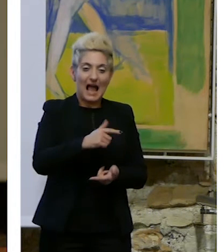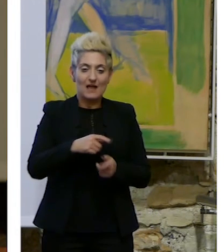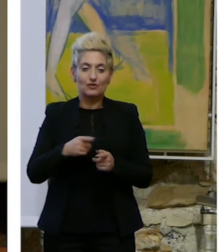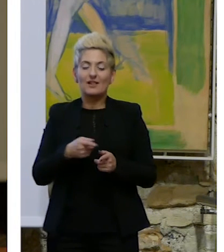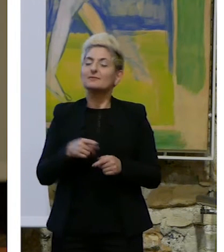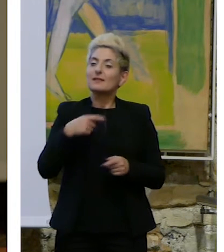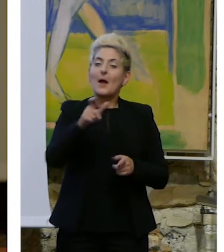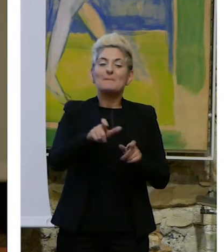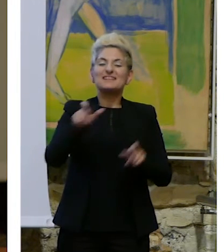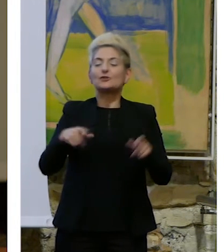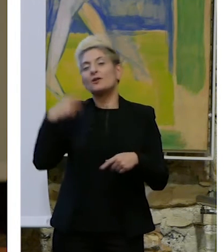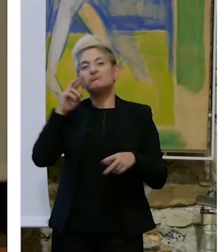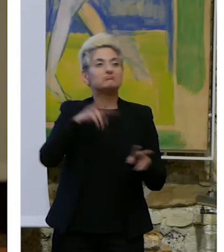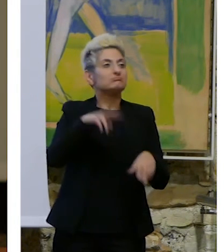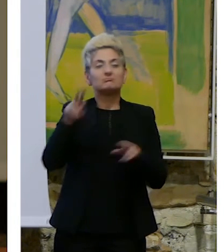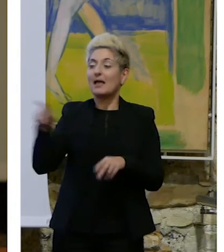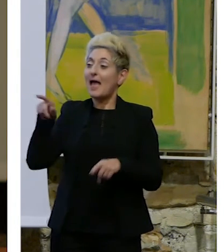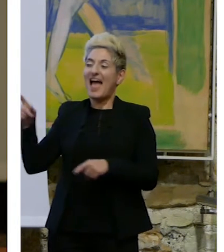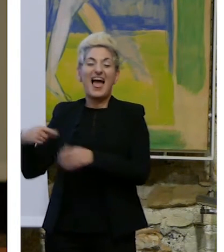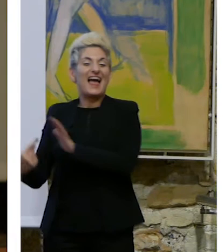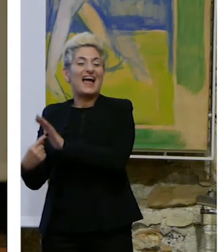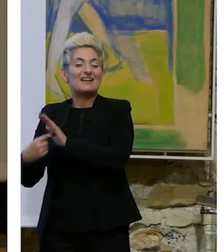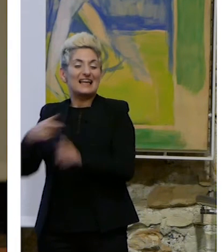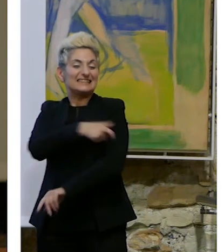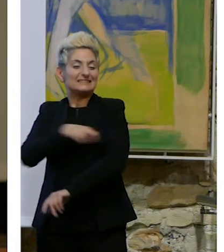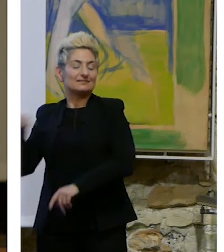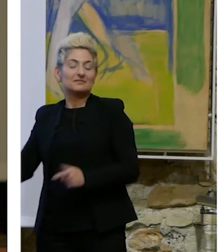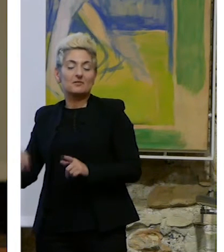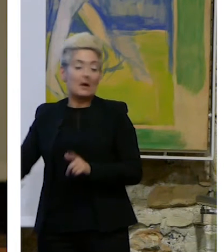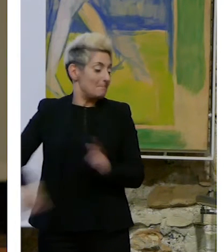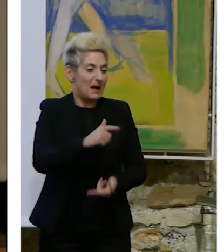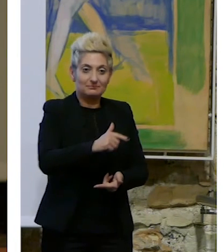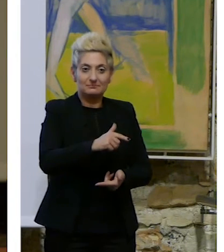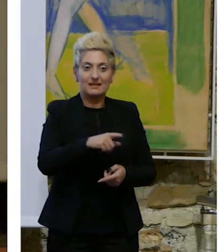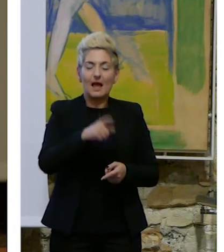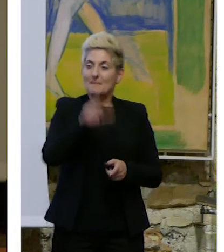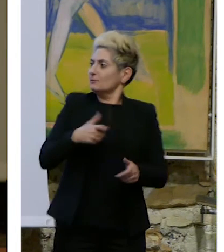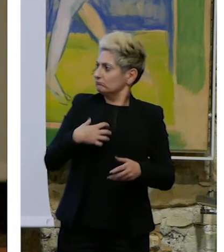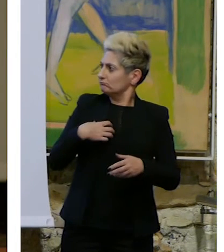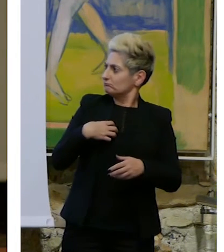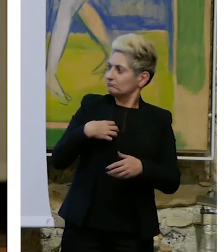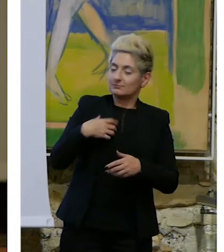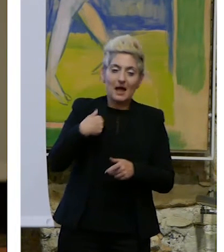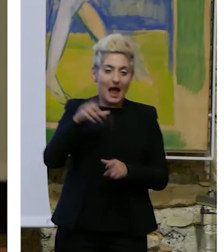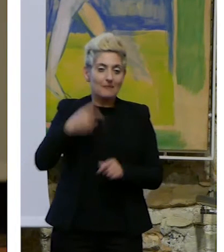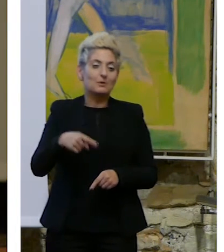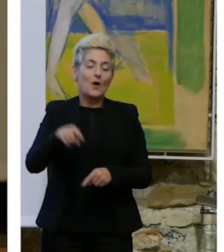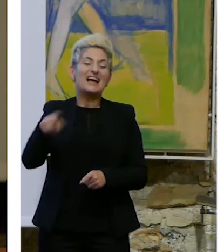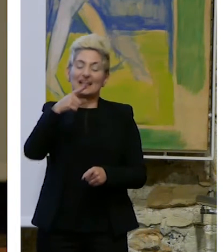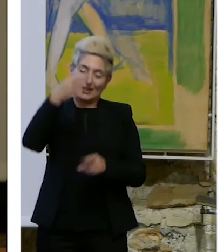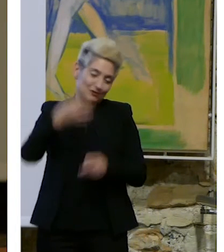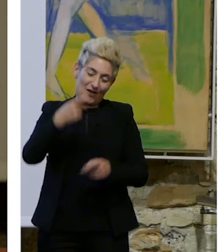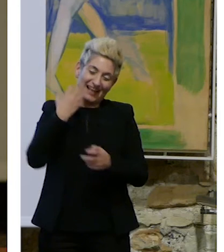percorso didattico. Non essendo condivisa questa mia ipotesi, e sono d'accordo che non sia condivisa, va